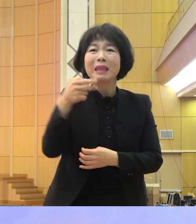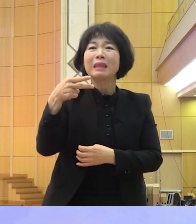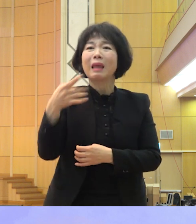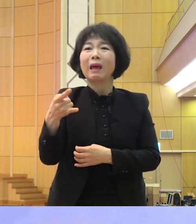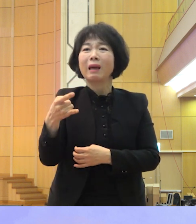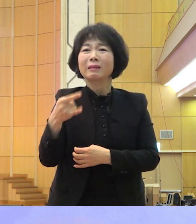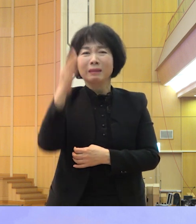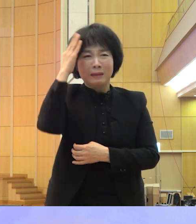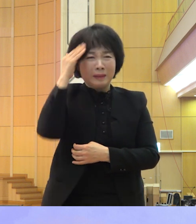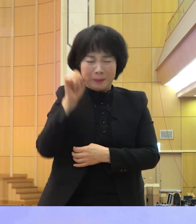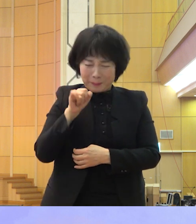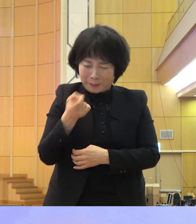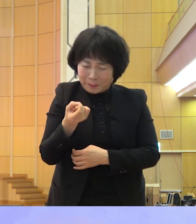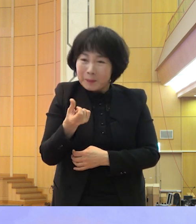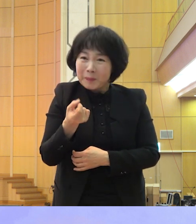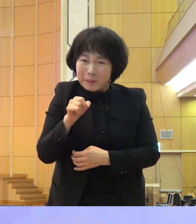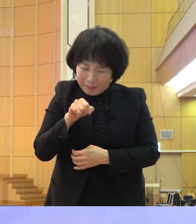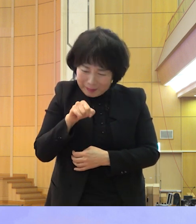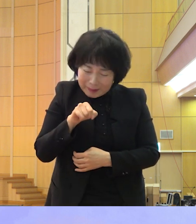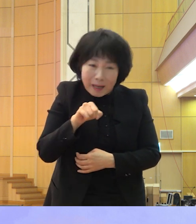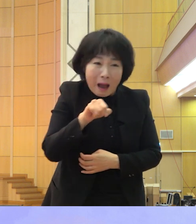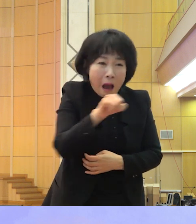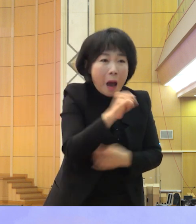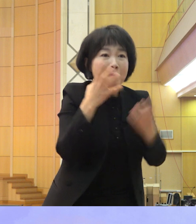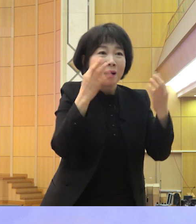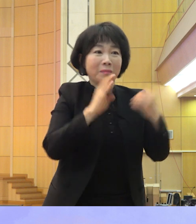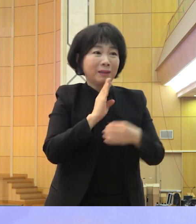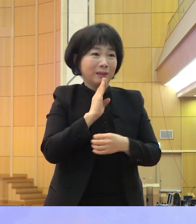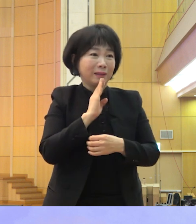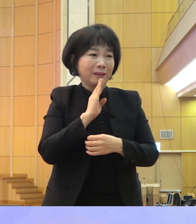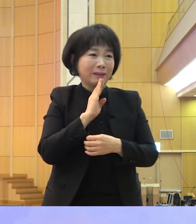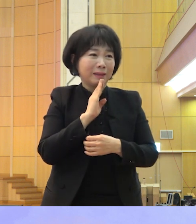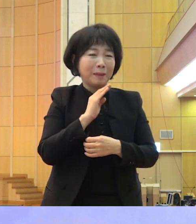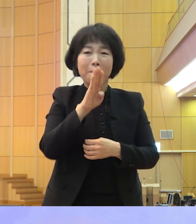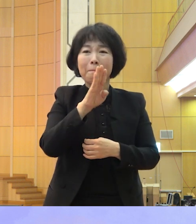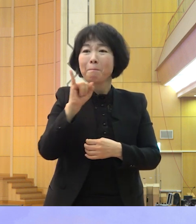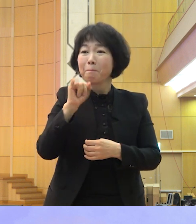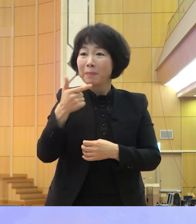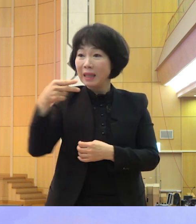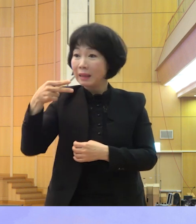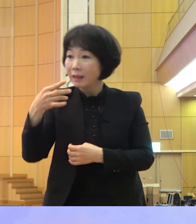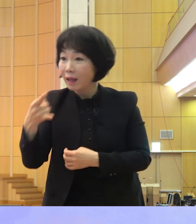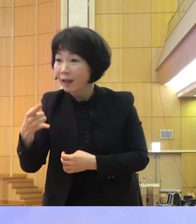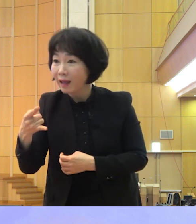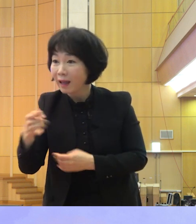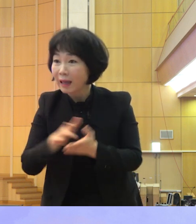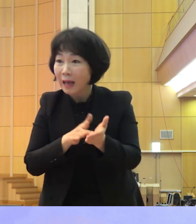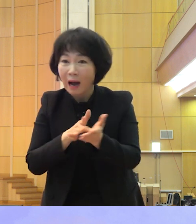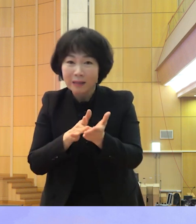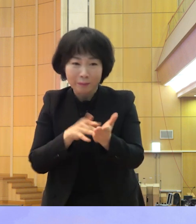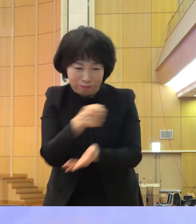그냥 이제 아이들 학교 보내고 그리고 난 다음에 빈대약을